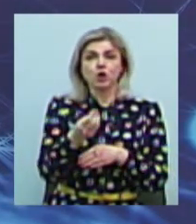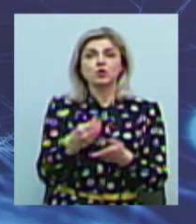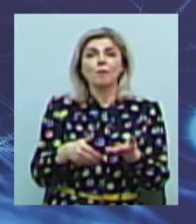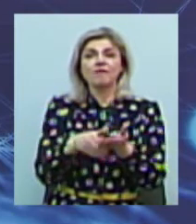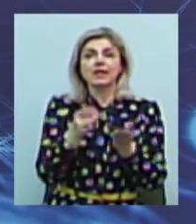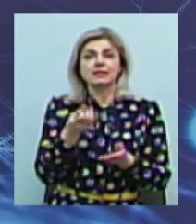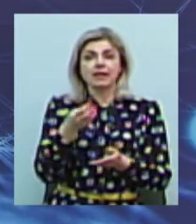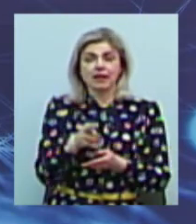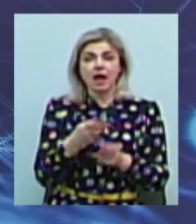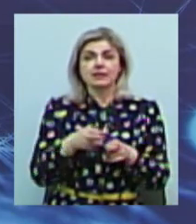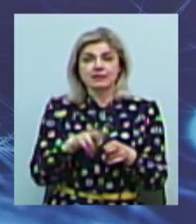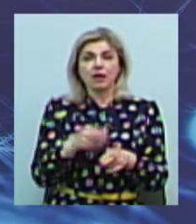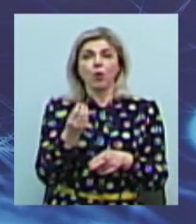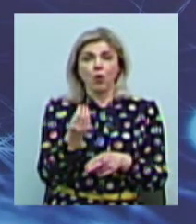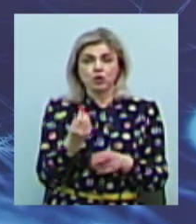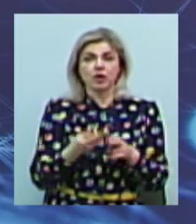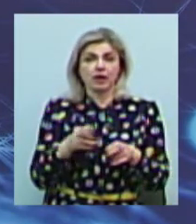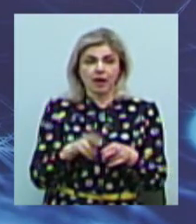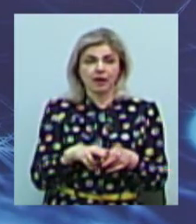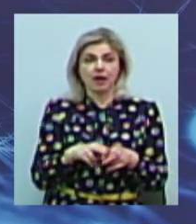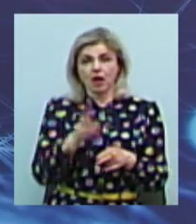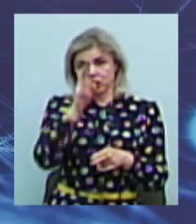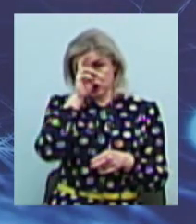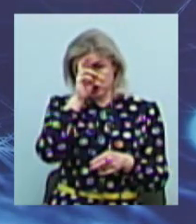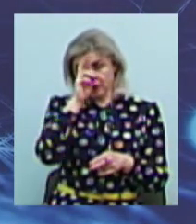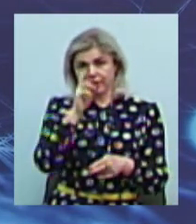це кошти, які